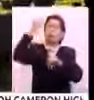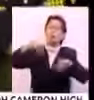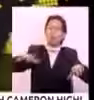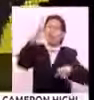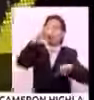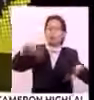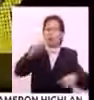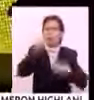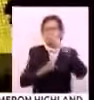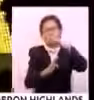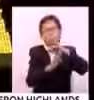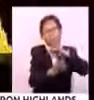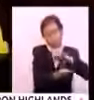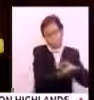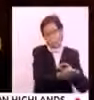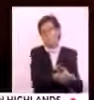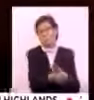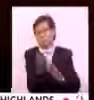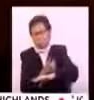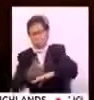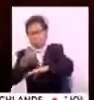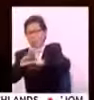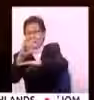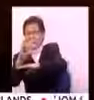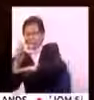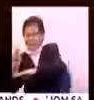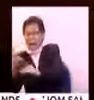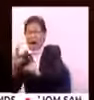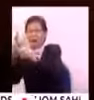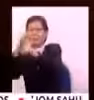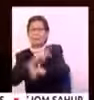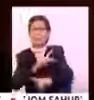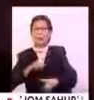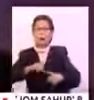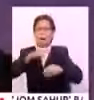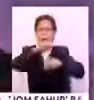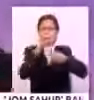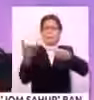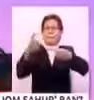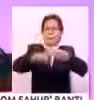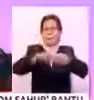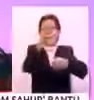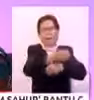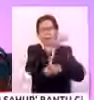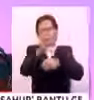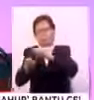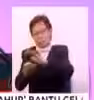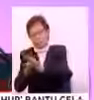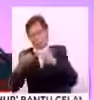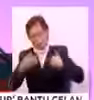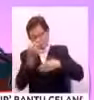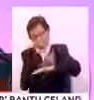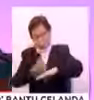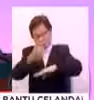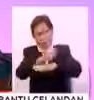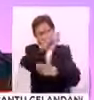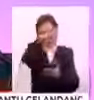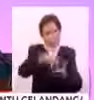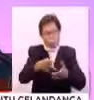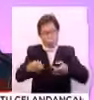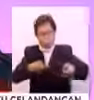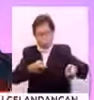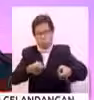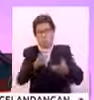bagi menangani rasuah adalah menubuhkan jawatan kuasa khas Kabinet mengenai anti-rasuah. Turut ditubuhkan Pusat